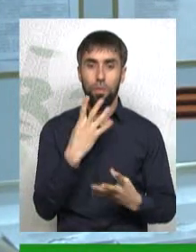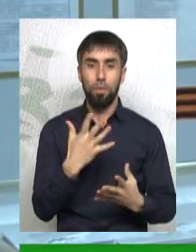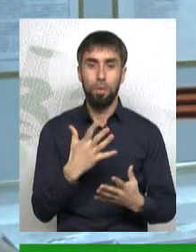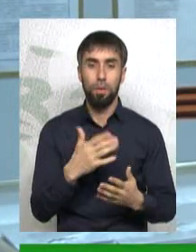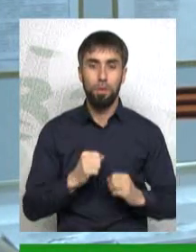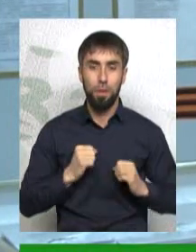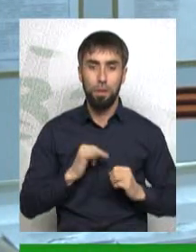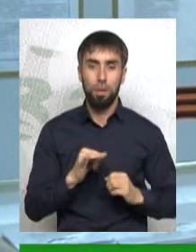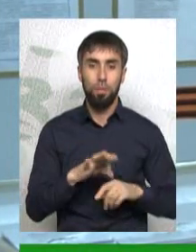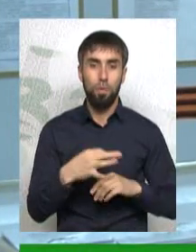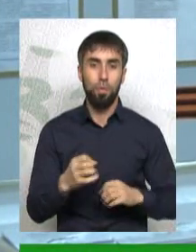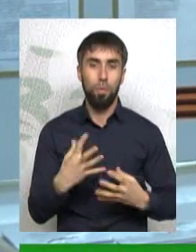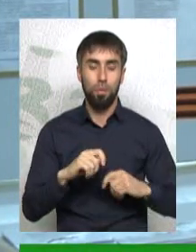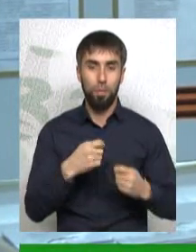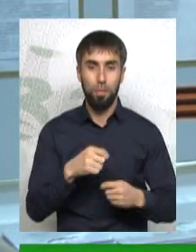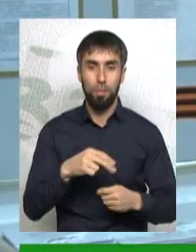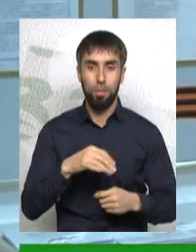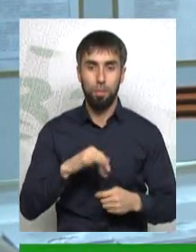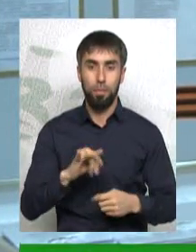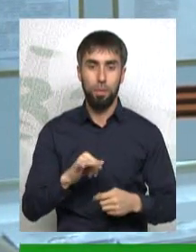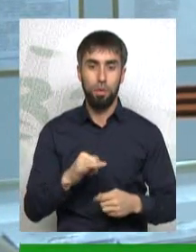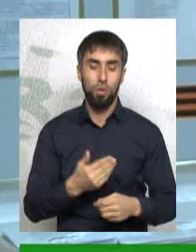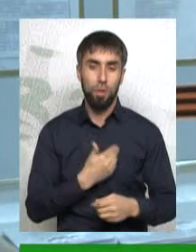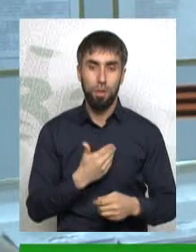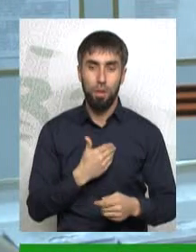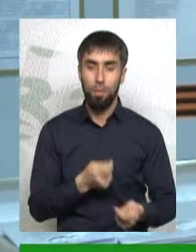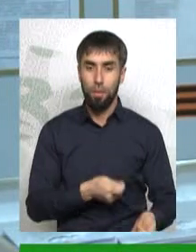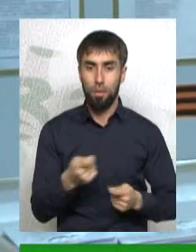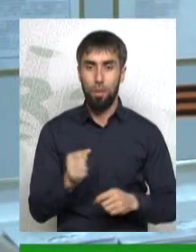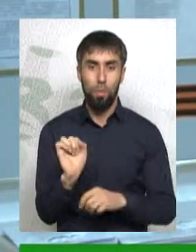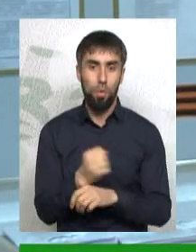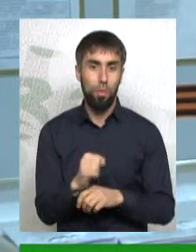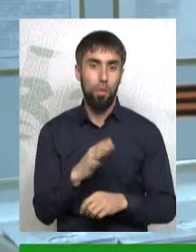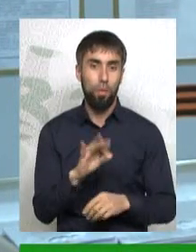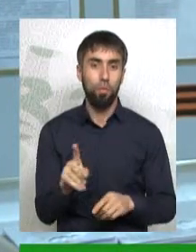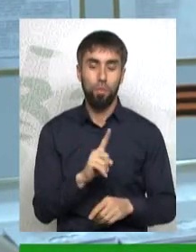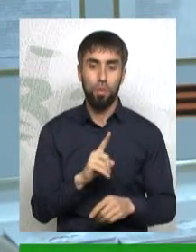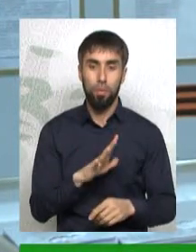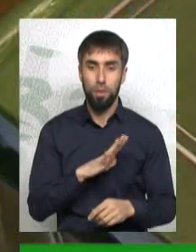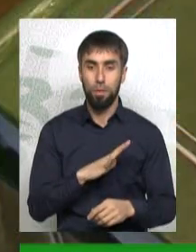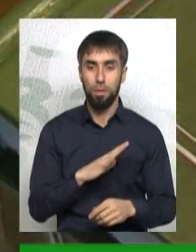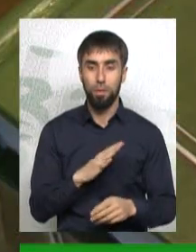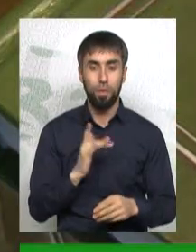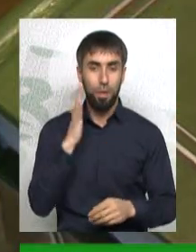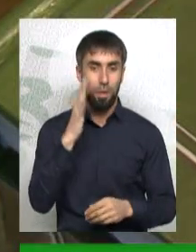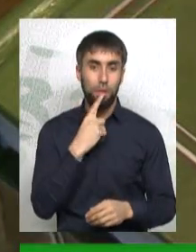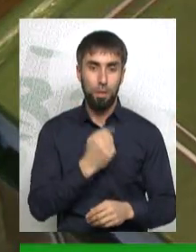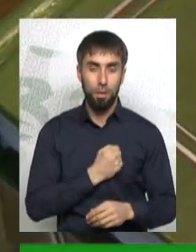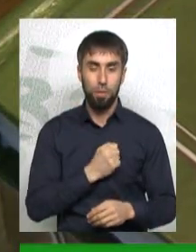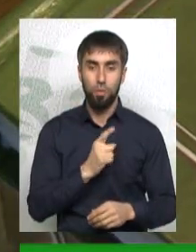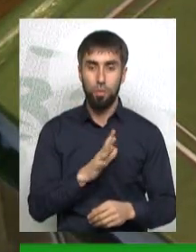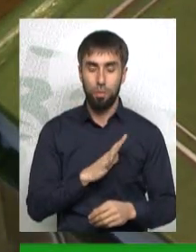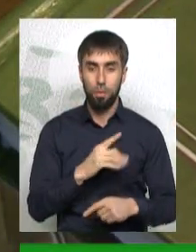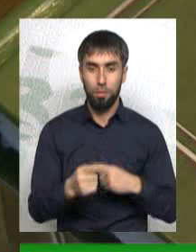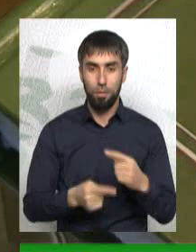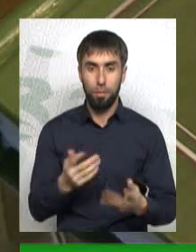боли передает каждый из них. Патриотизм и желание принести победу – вот что преследовал солдат ради спасения страны. Подрастающее поколение не